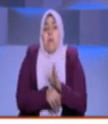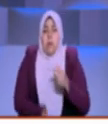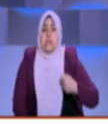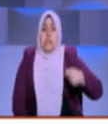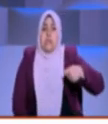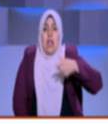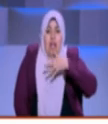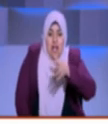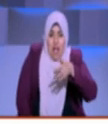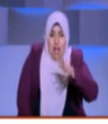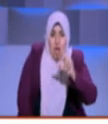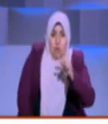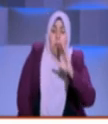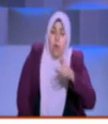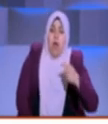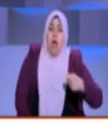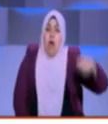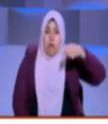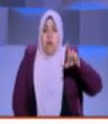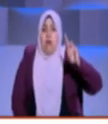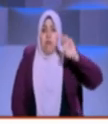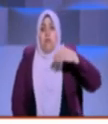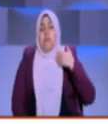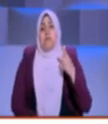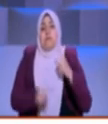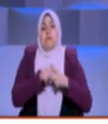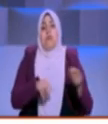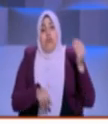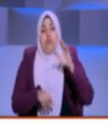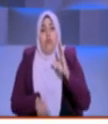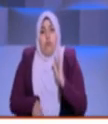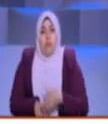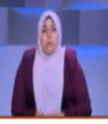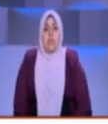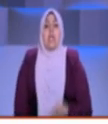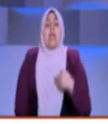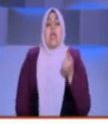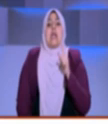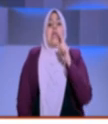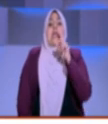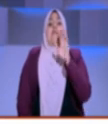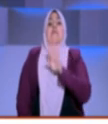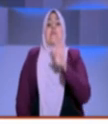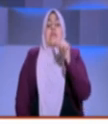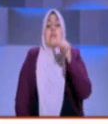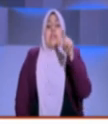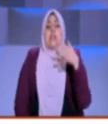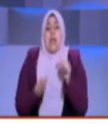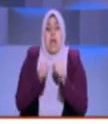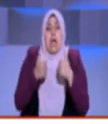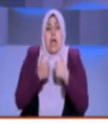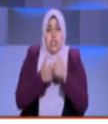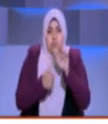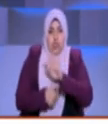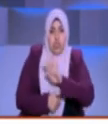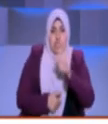إلى ضعف هذا الرقم. وبالتالي طالب الحزب اليميني المعارض الأساسي حزب الشعب في البرلمان، سيطالب